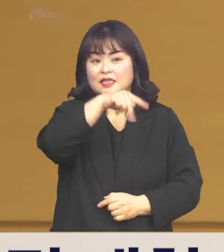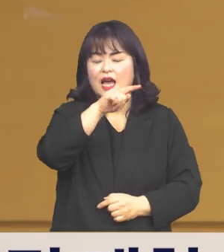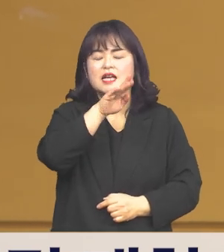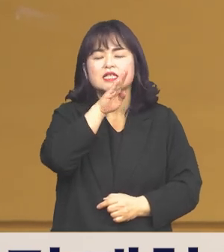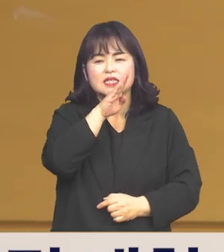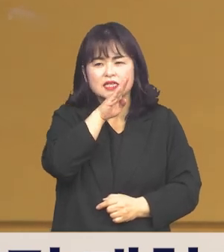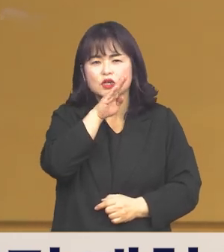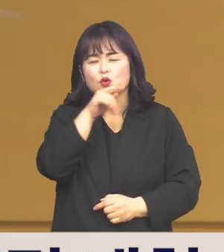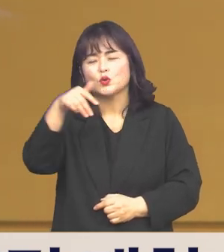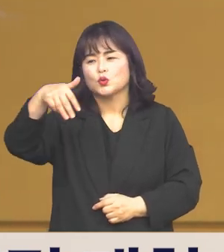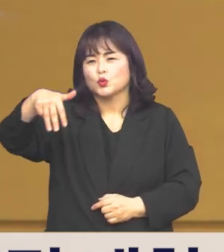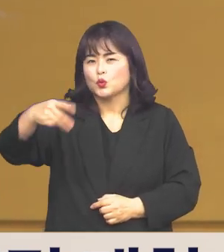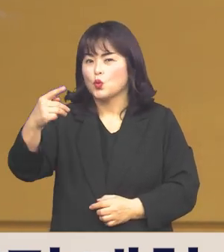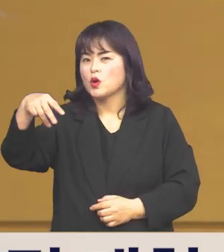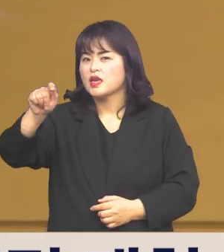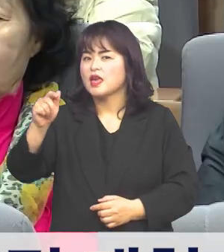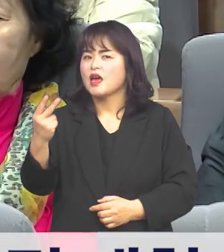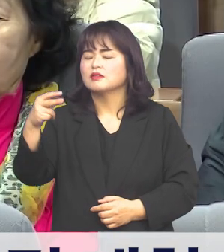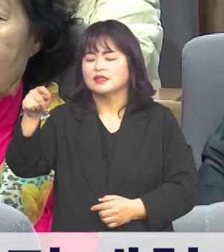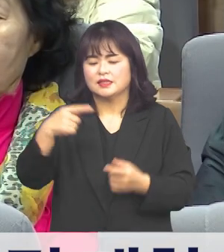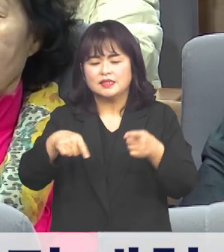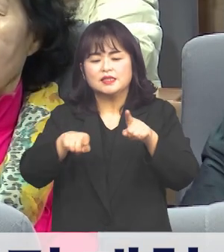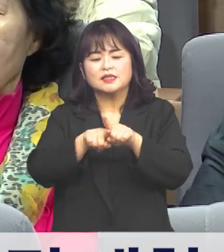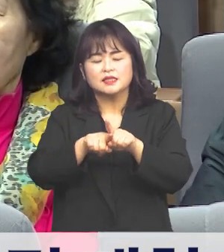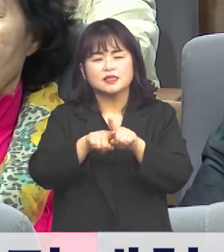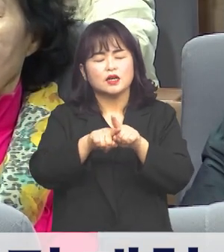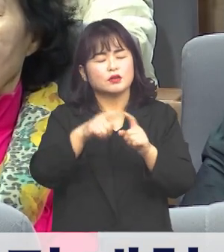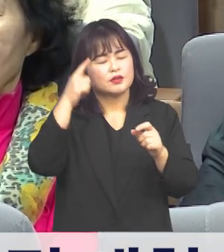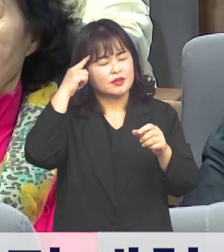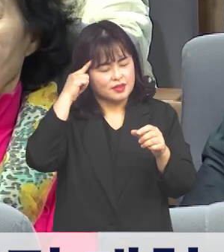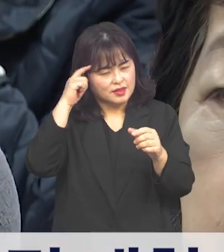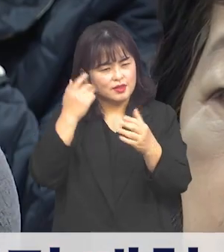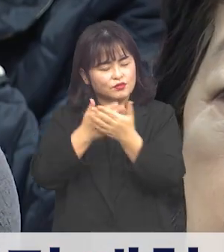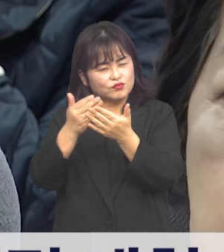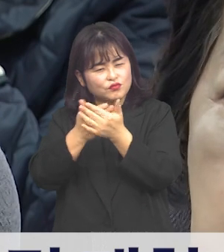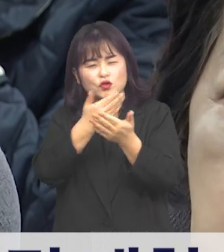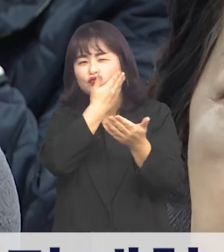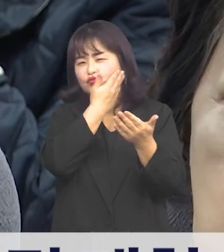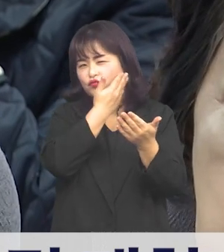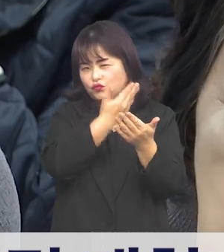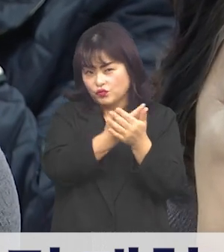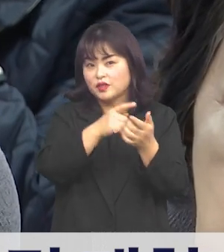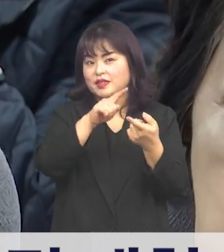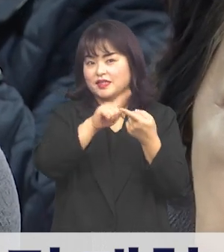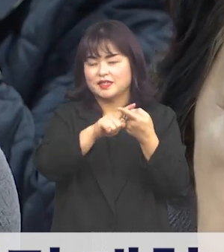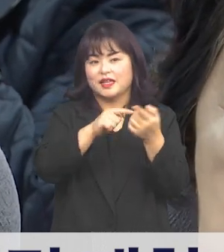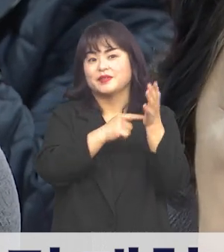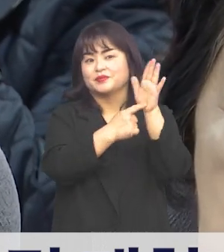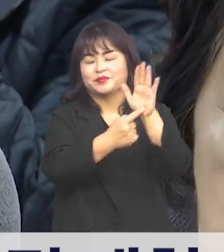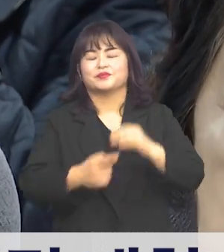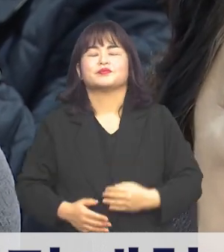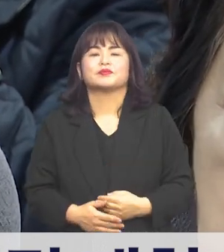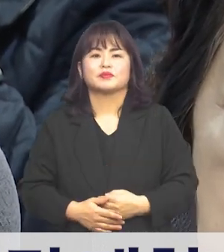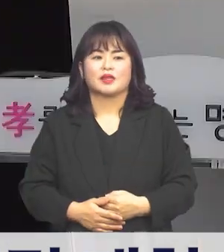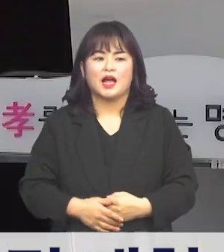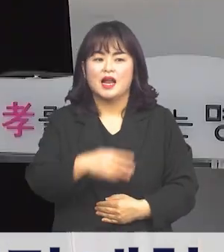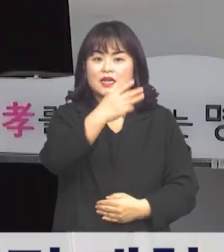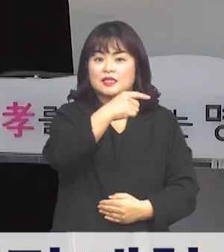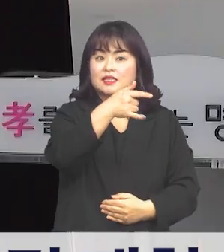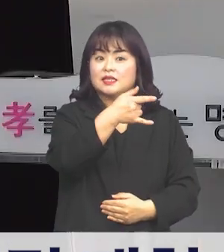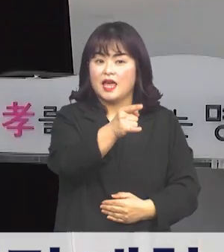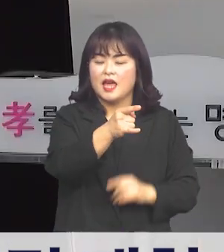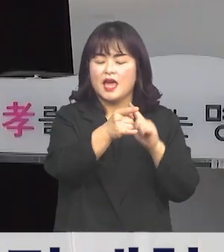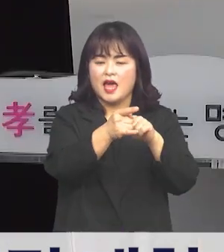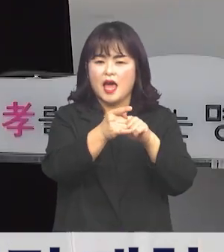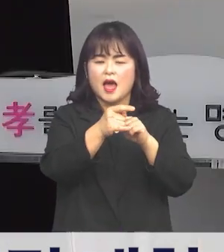극사실주의부터 초현실주의까지 다양한 미술 작품을 통해 창의성과 상상력의 중요성을 설명했습니다. 특히